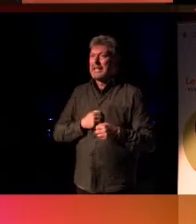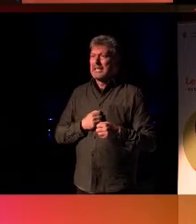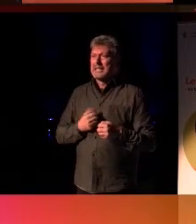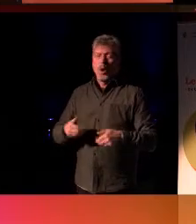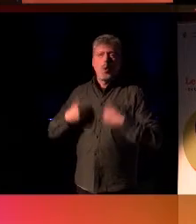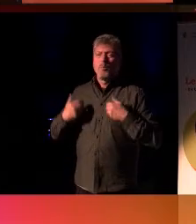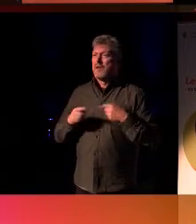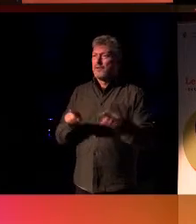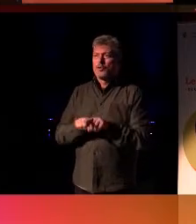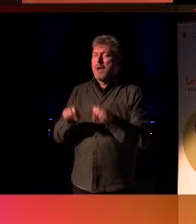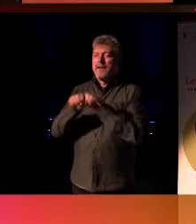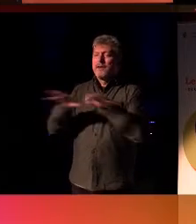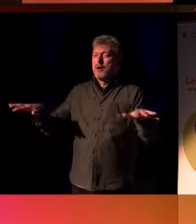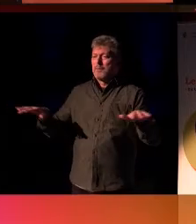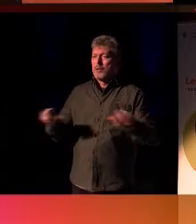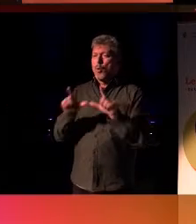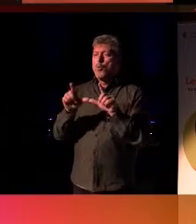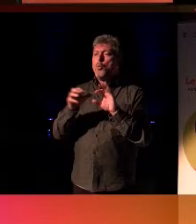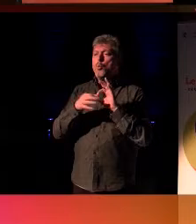usammenhengende tjeneste.